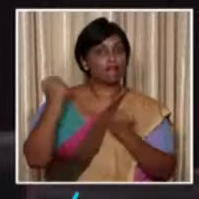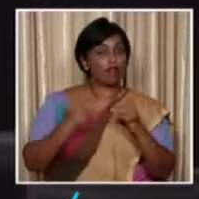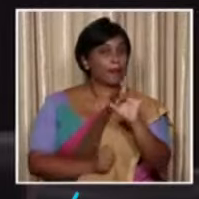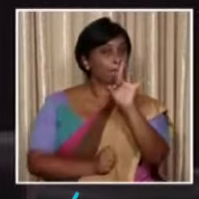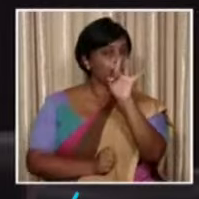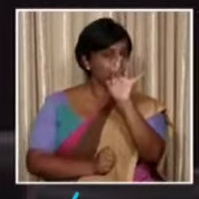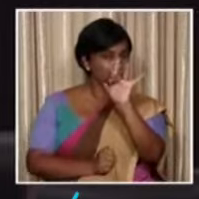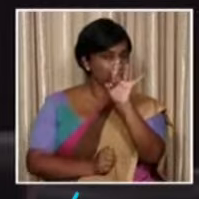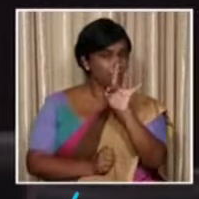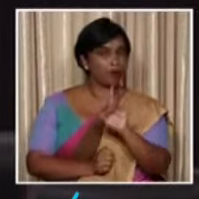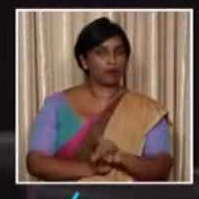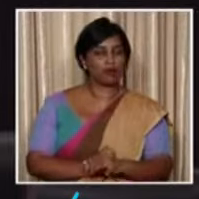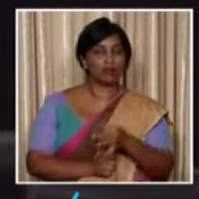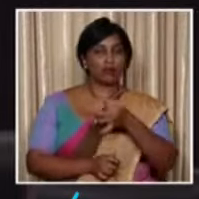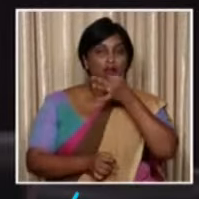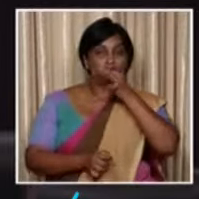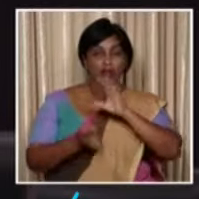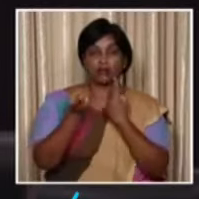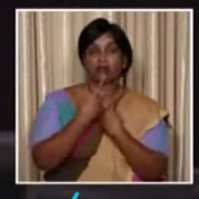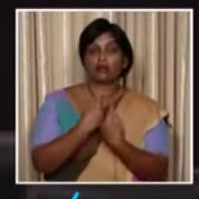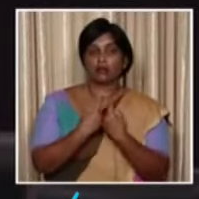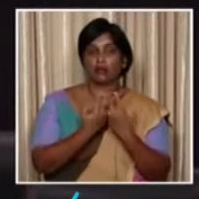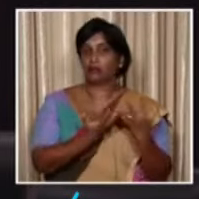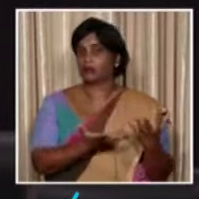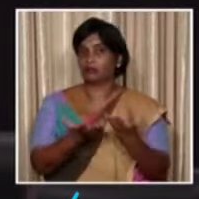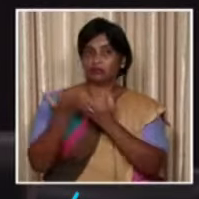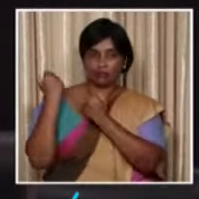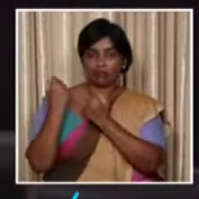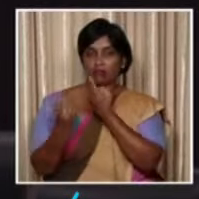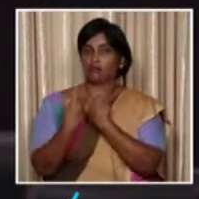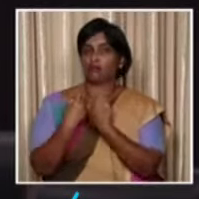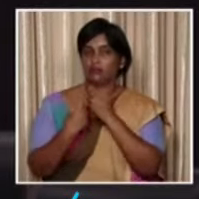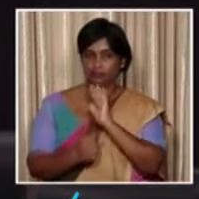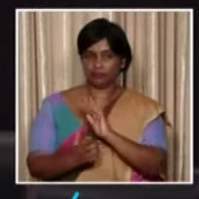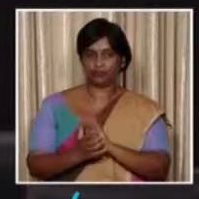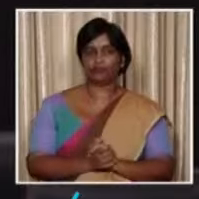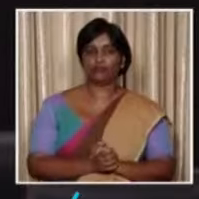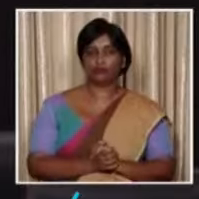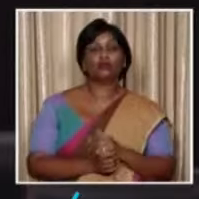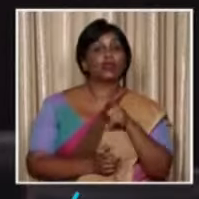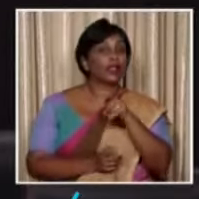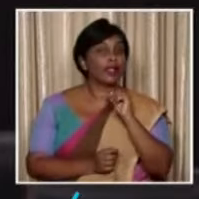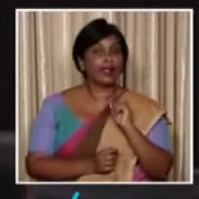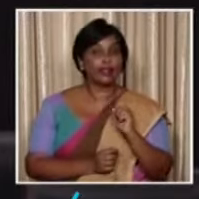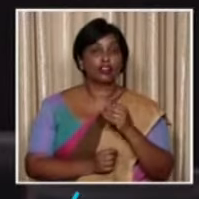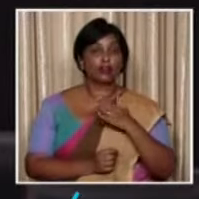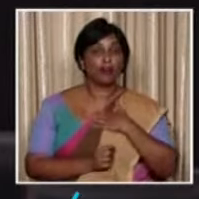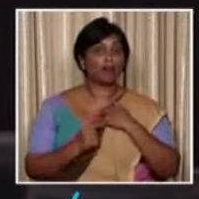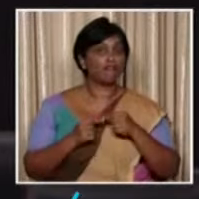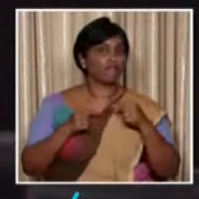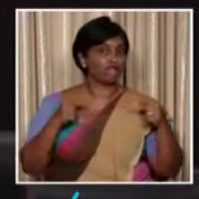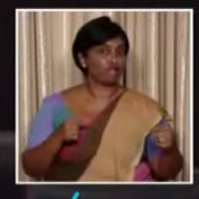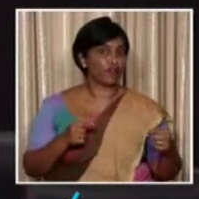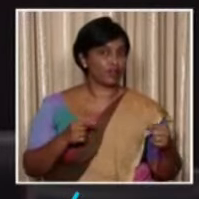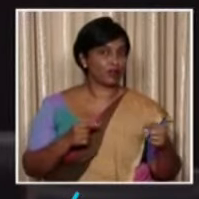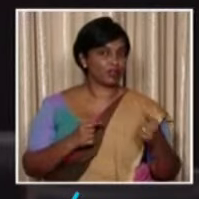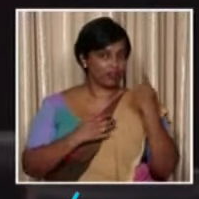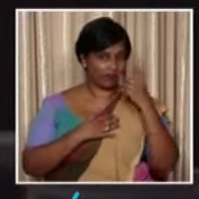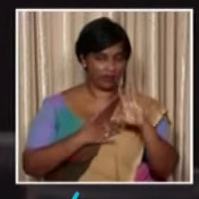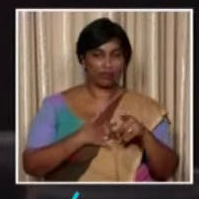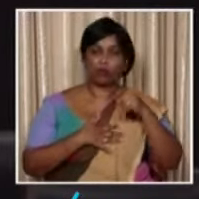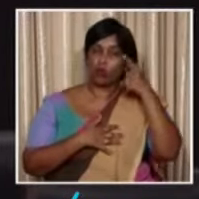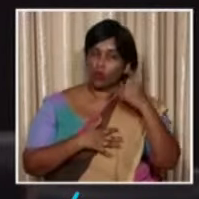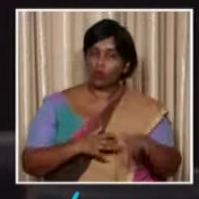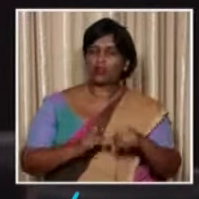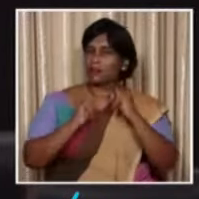15ක් රස පරීක්ෂකට ගෙනිහිල්ලා පරීක්ෂා කළා ඒයි මම විපක්ෂයේ හින්දා මෙන්න මේ